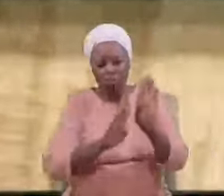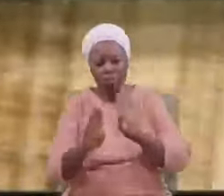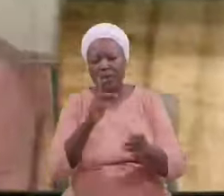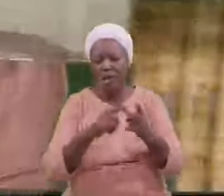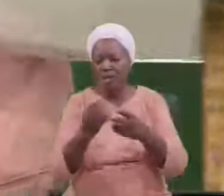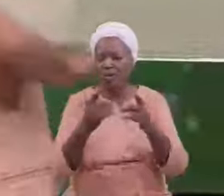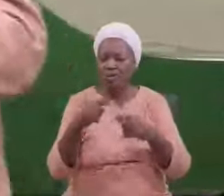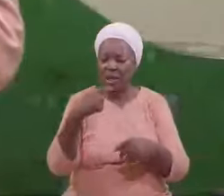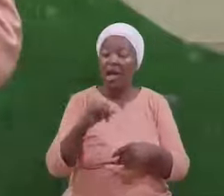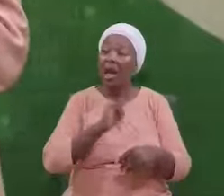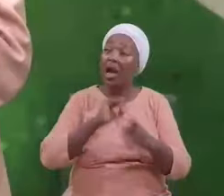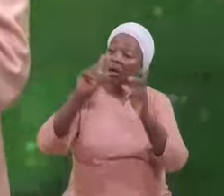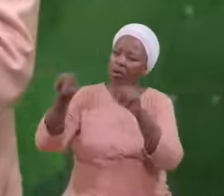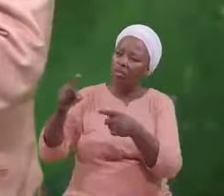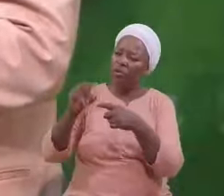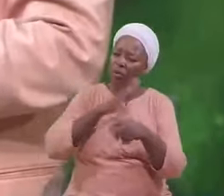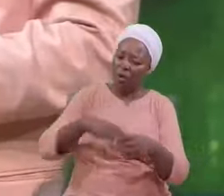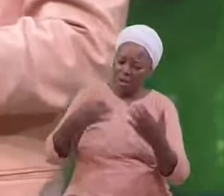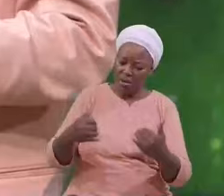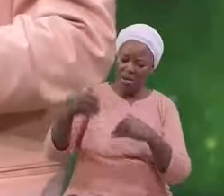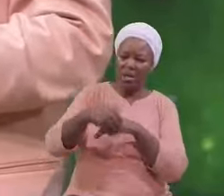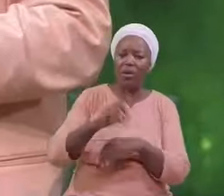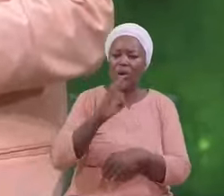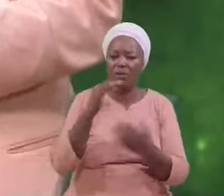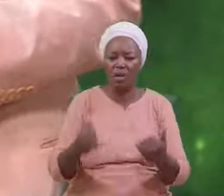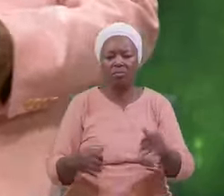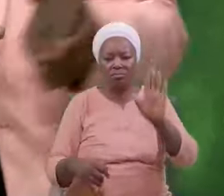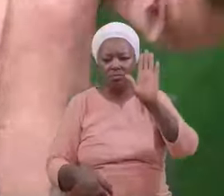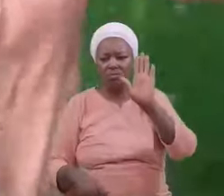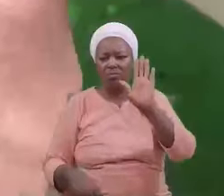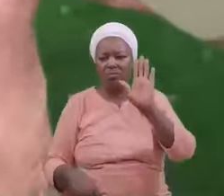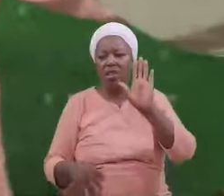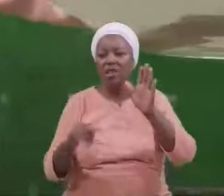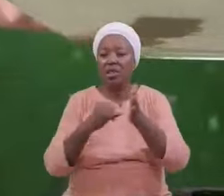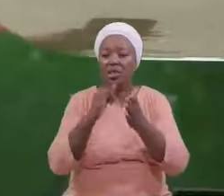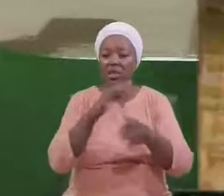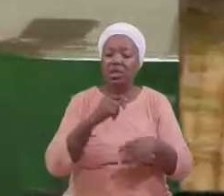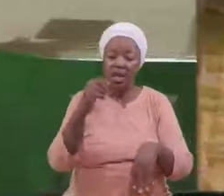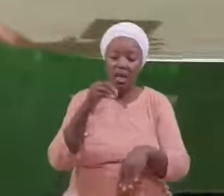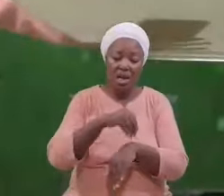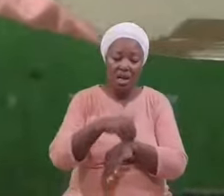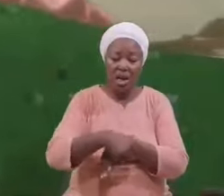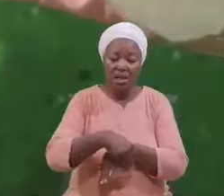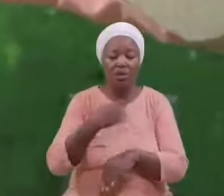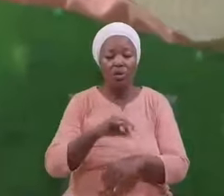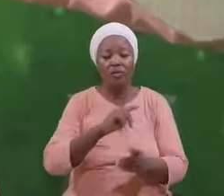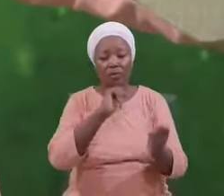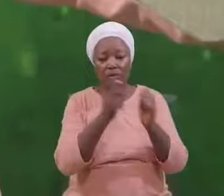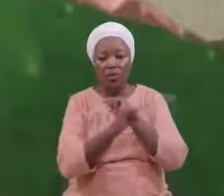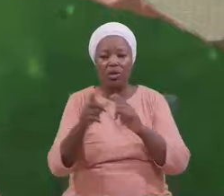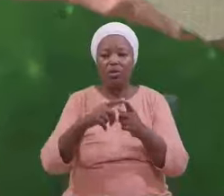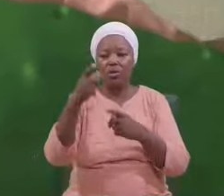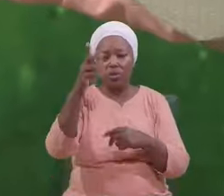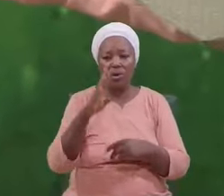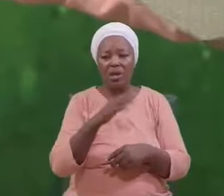viens à Christ ce soir. Où êtes-vous? Levez la main. C'est la nuit, la soirée de se tourner vers le Seigneur,